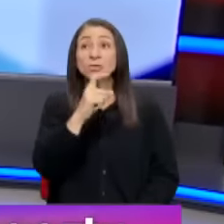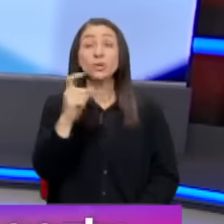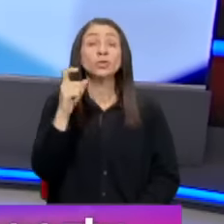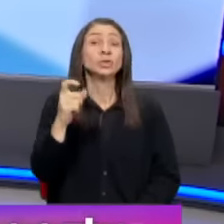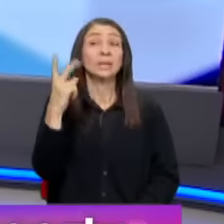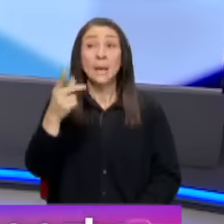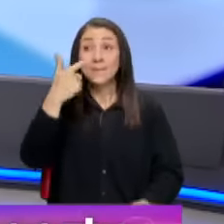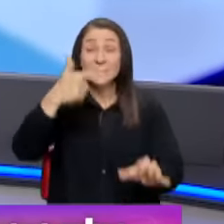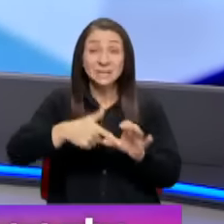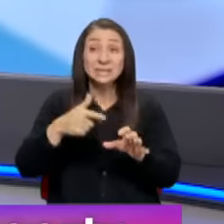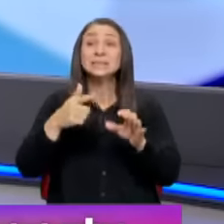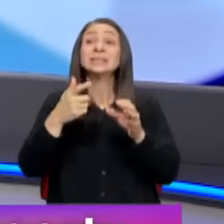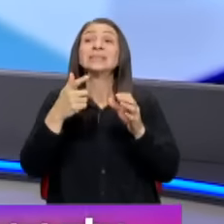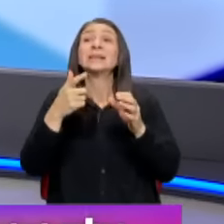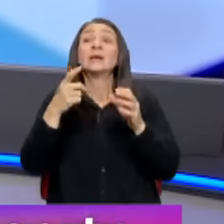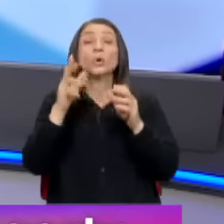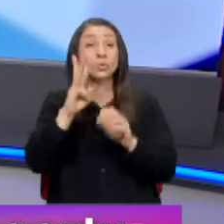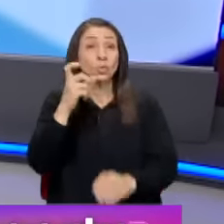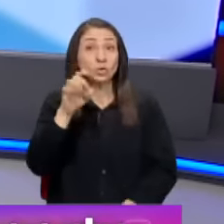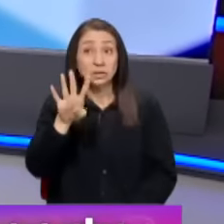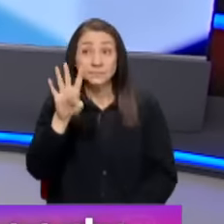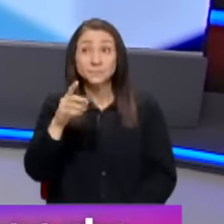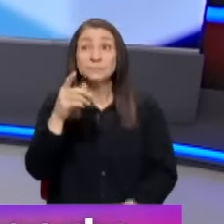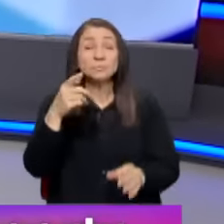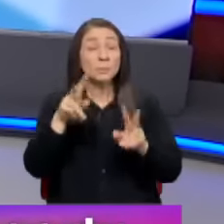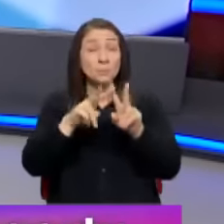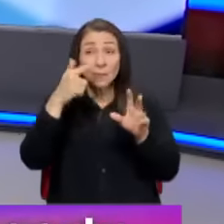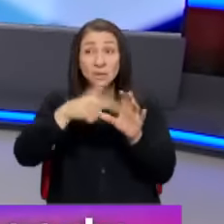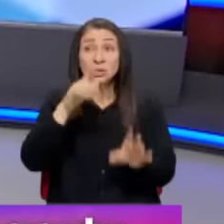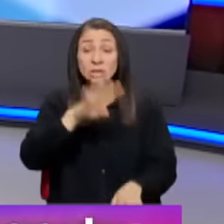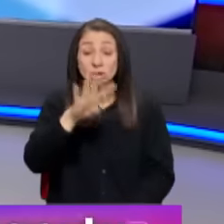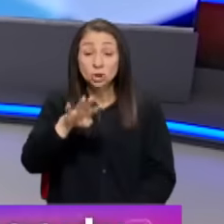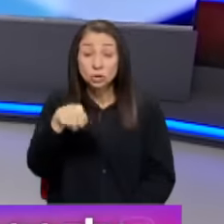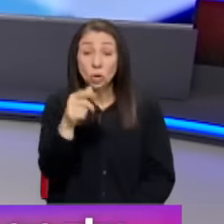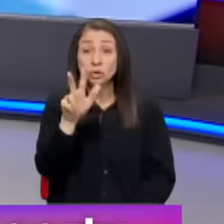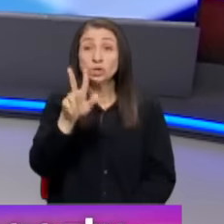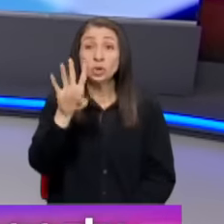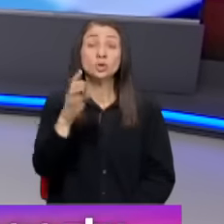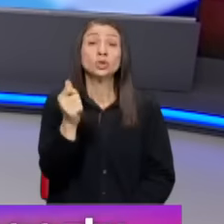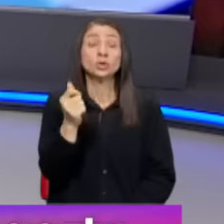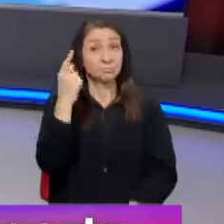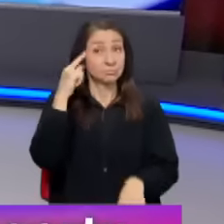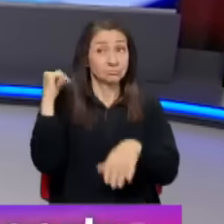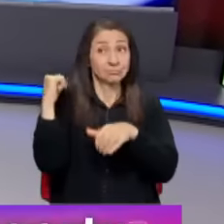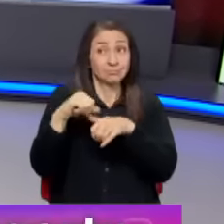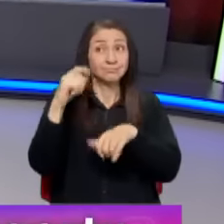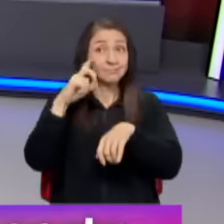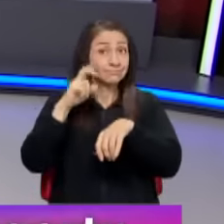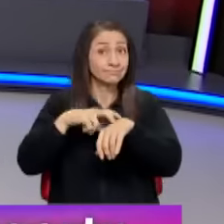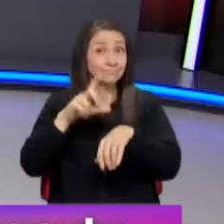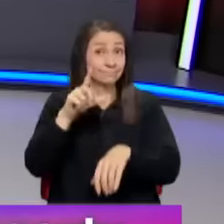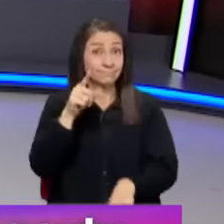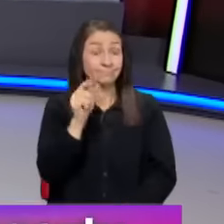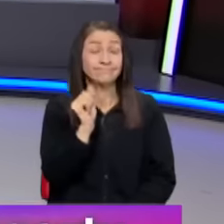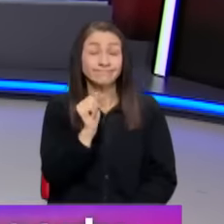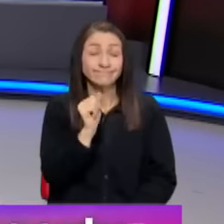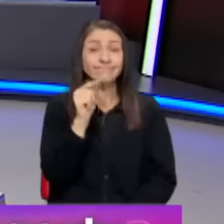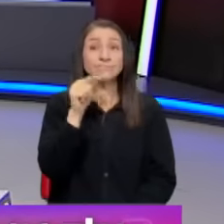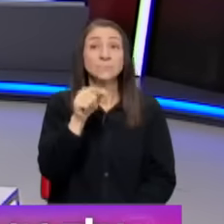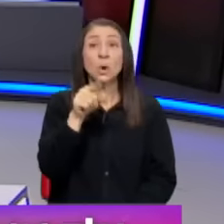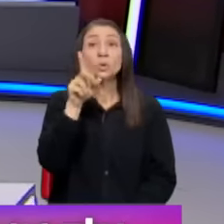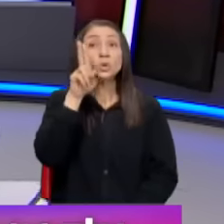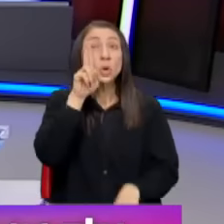de bakın, motorin. Motorinde 44 lira 34 kuruş bir kez daha hatırlatmak gerekirse. Şimdi 10